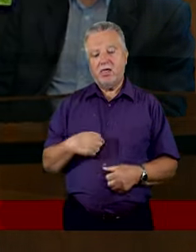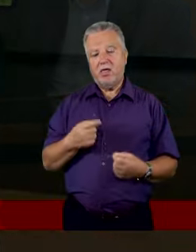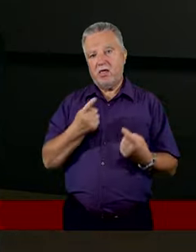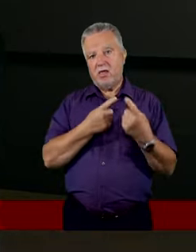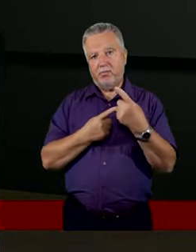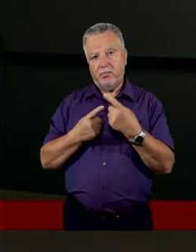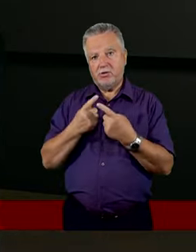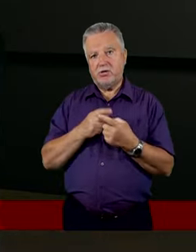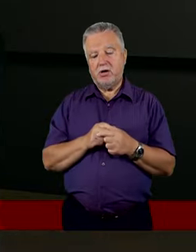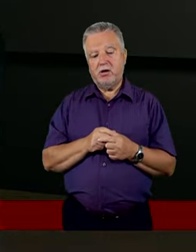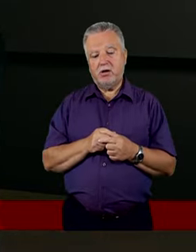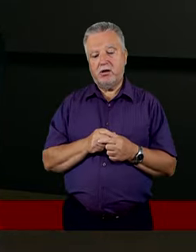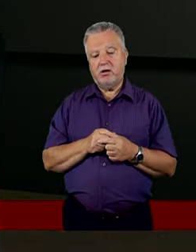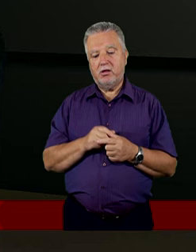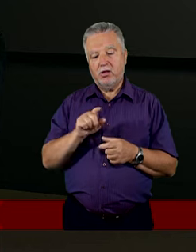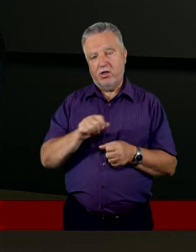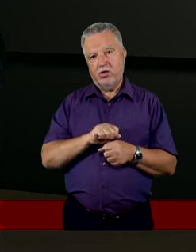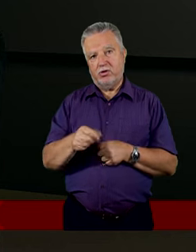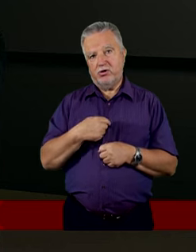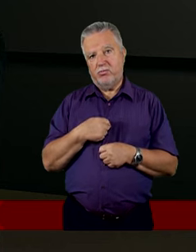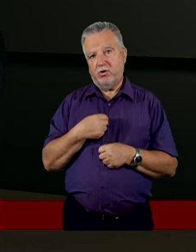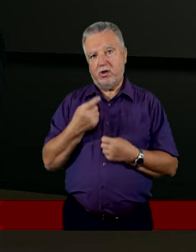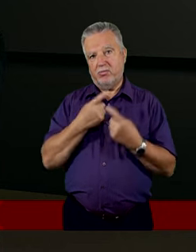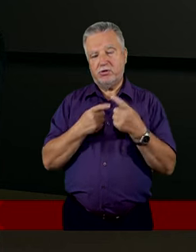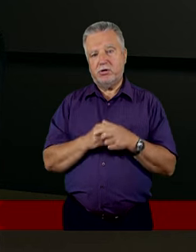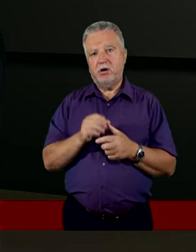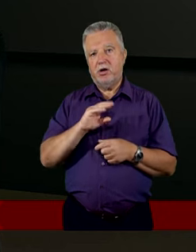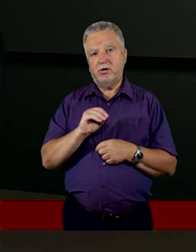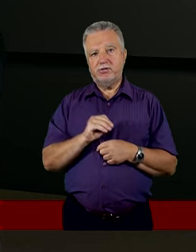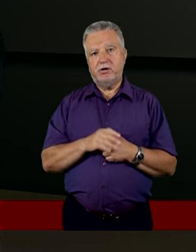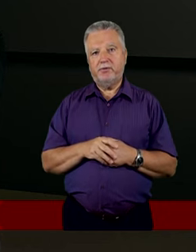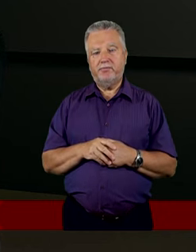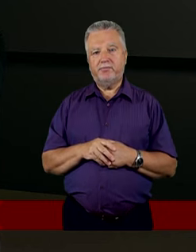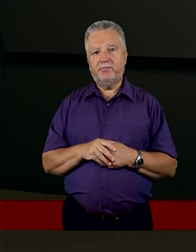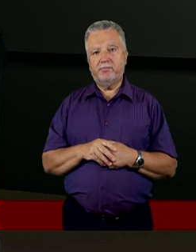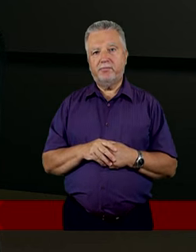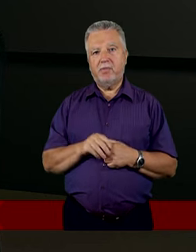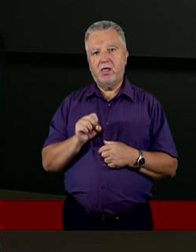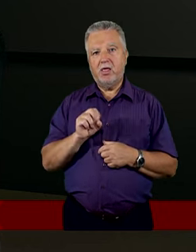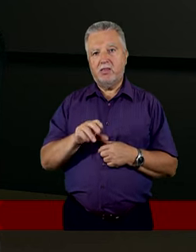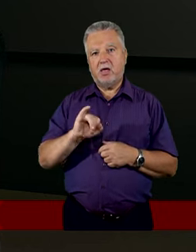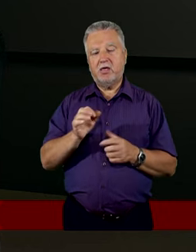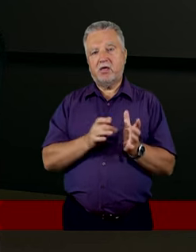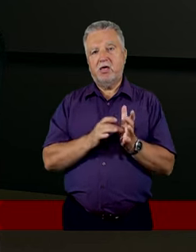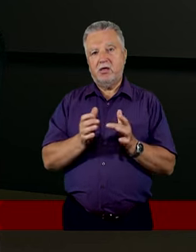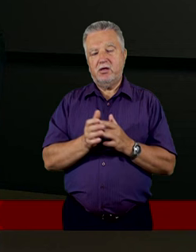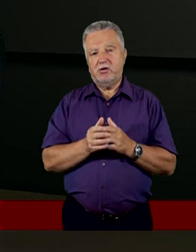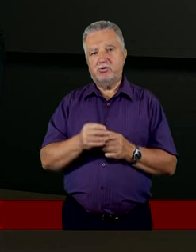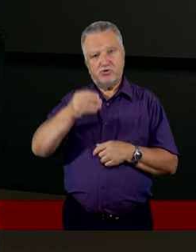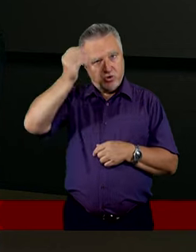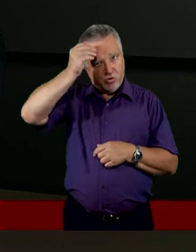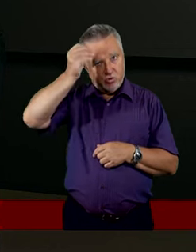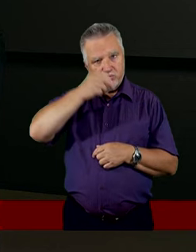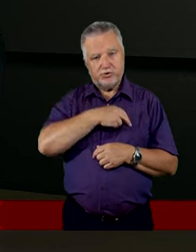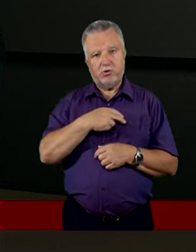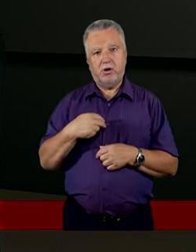Ja myślę, to jest takie moje zdanie, że tak jak Jezus